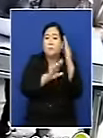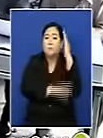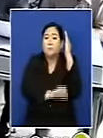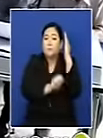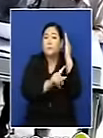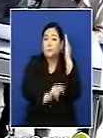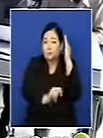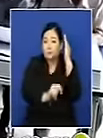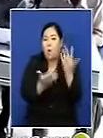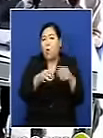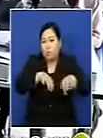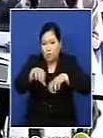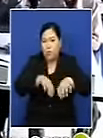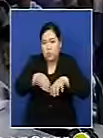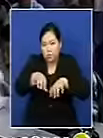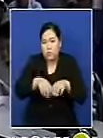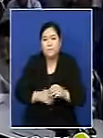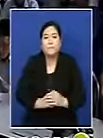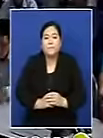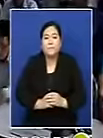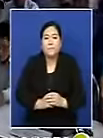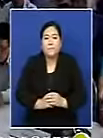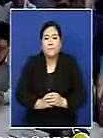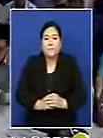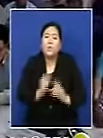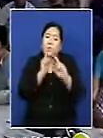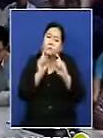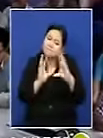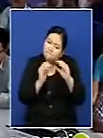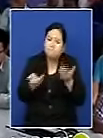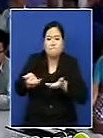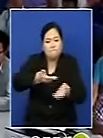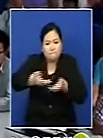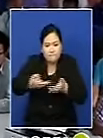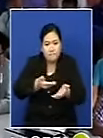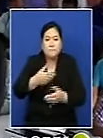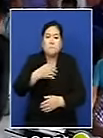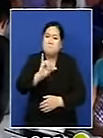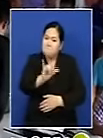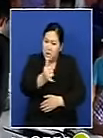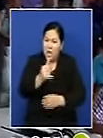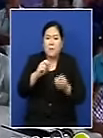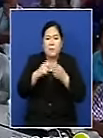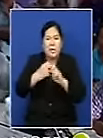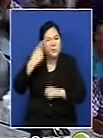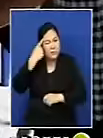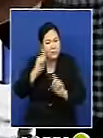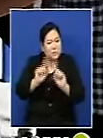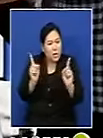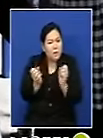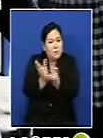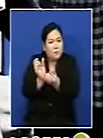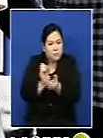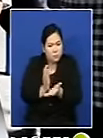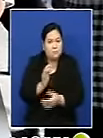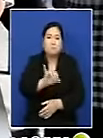ต่ว่าการที่จัดการพูดคุยเสวนากันก็อาจจะมีเรื่องการกระทบกระทั่งหรือว่ามีการออกมา